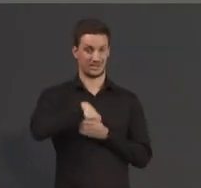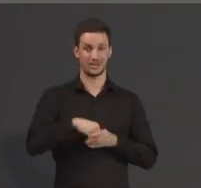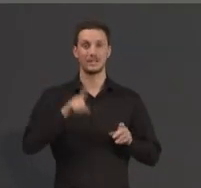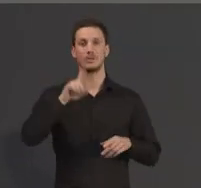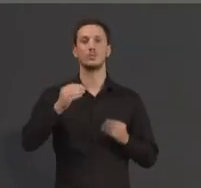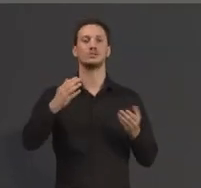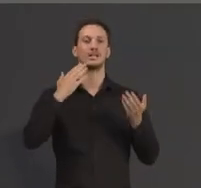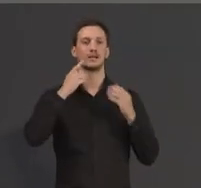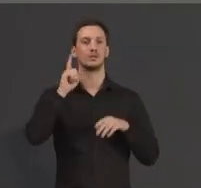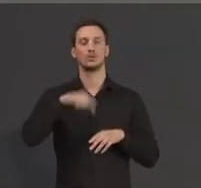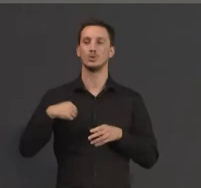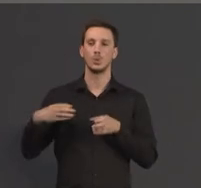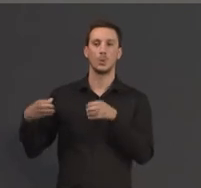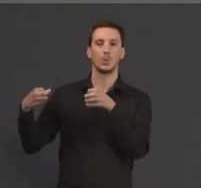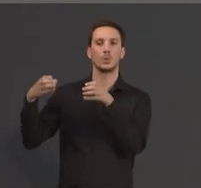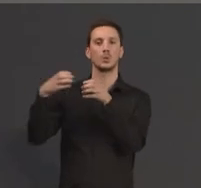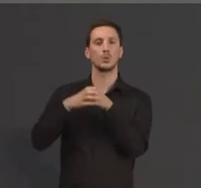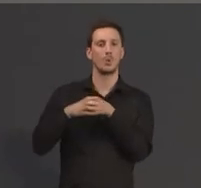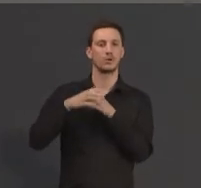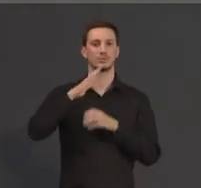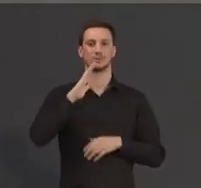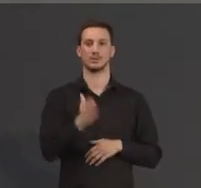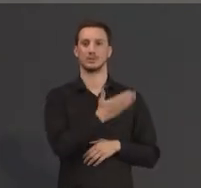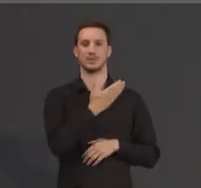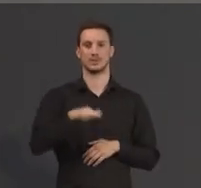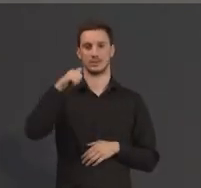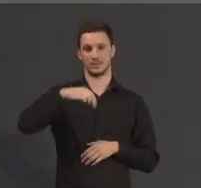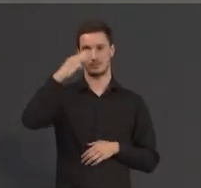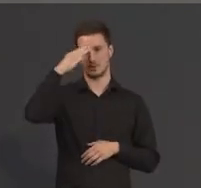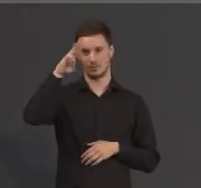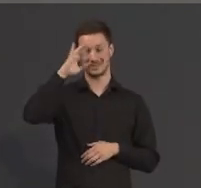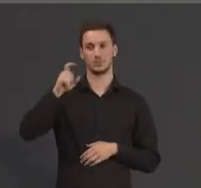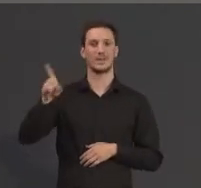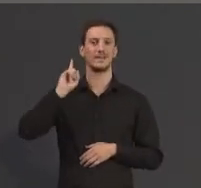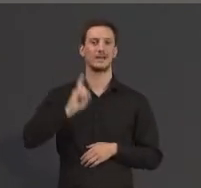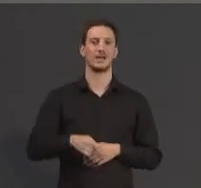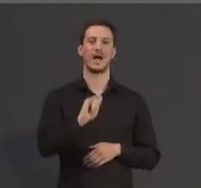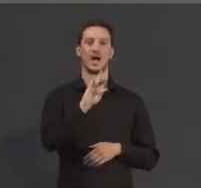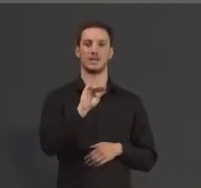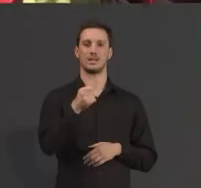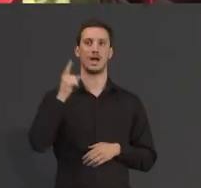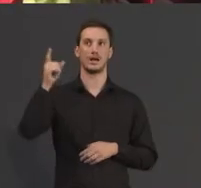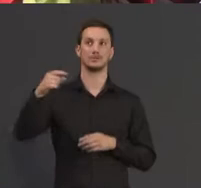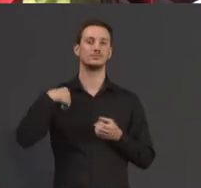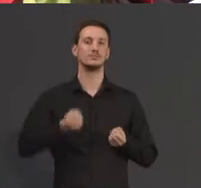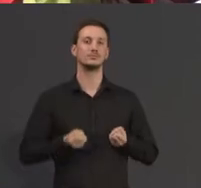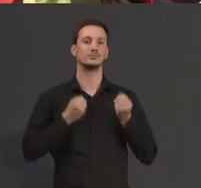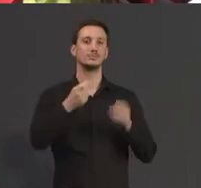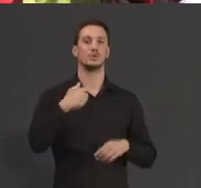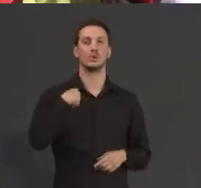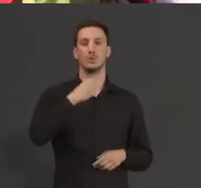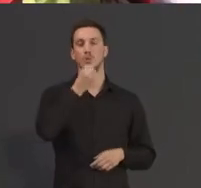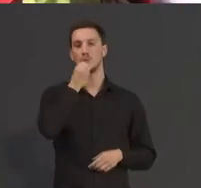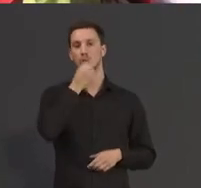moltes gràcies a tots els membres del cor de la UPF i a la seva directora, Aida Vera, que han interpretat la peça Good